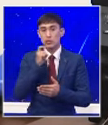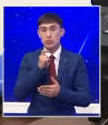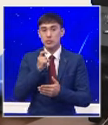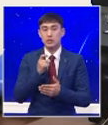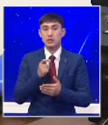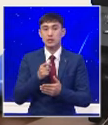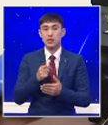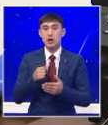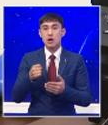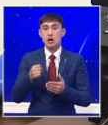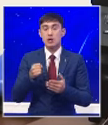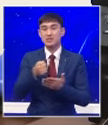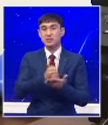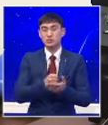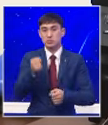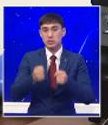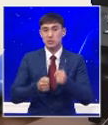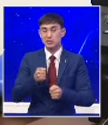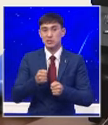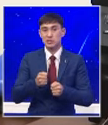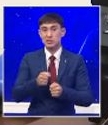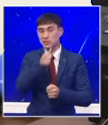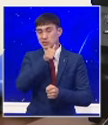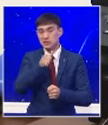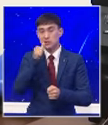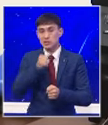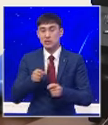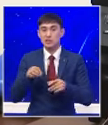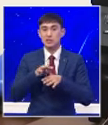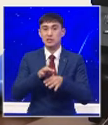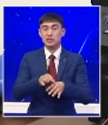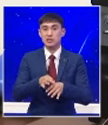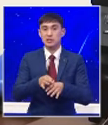кіргізілген автобөлшектер, яғни экономикалық контрабанда арқылы кіргізілген